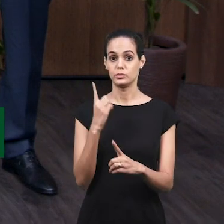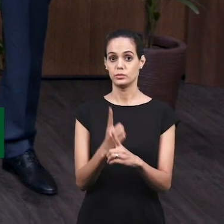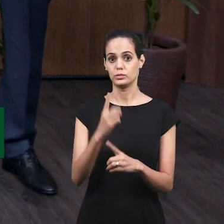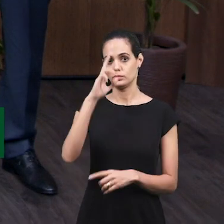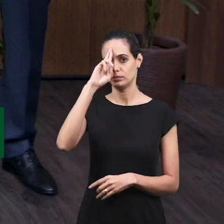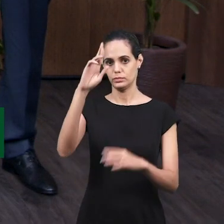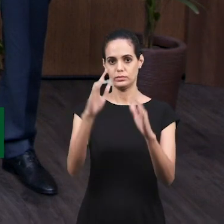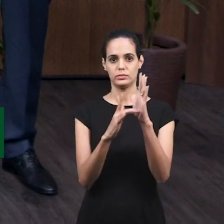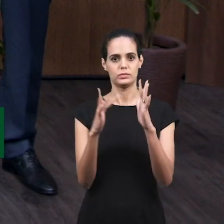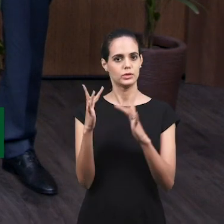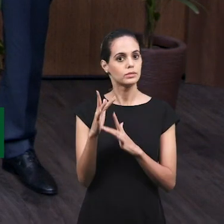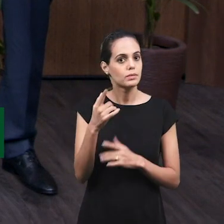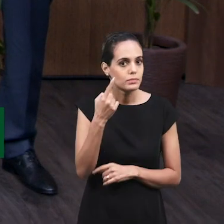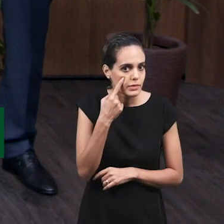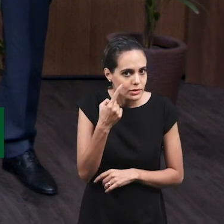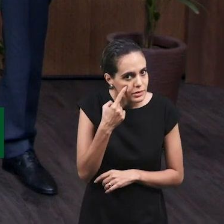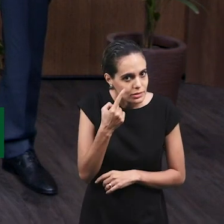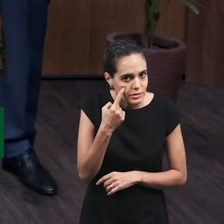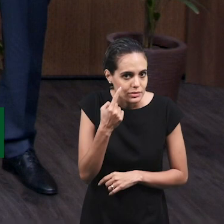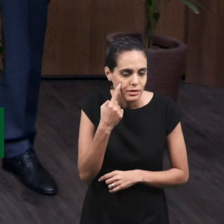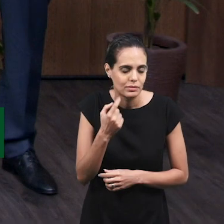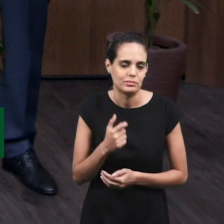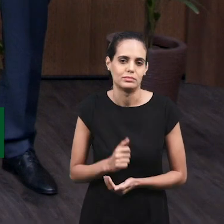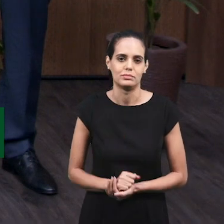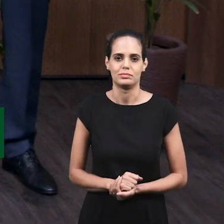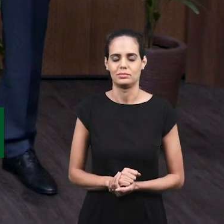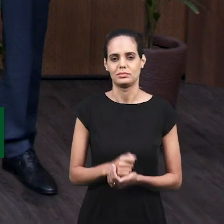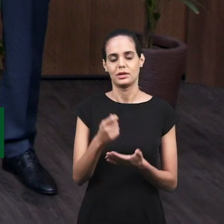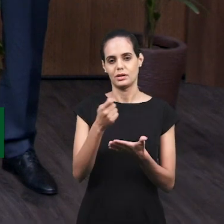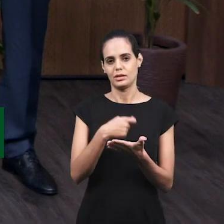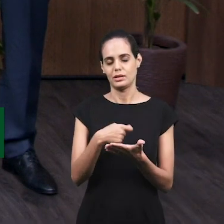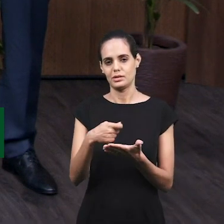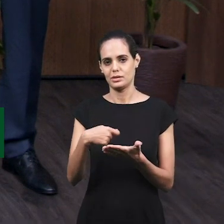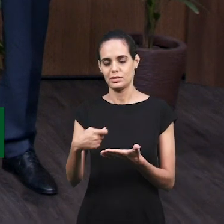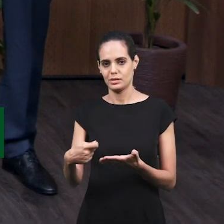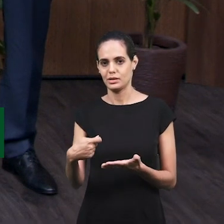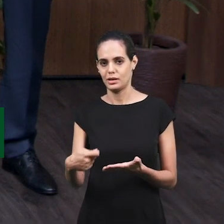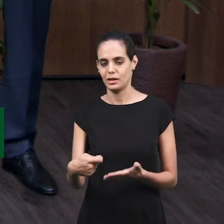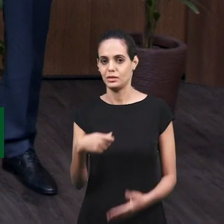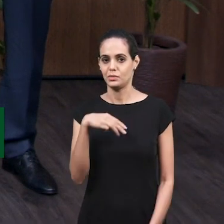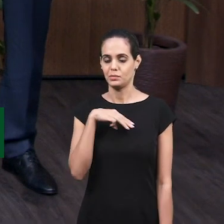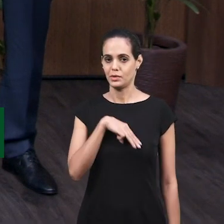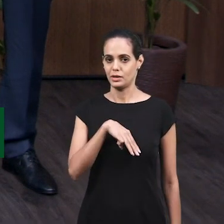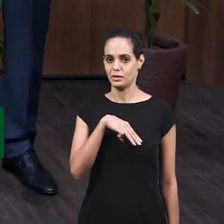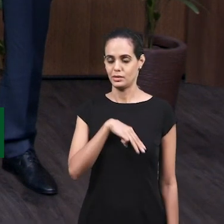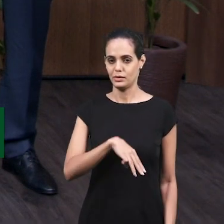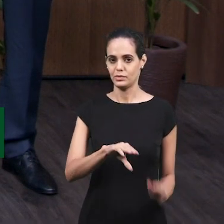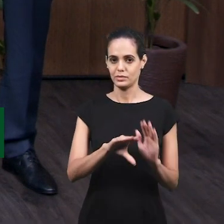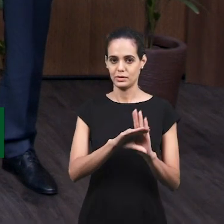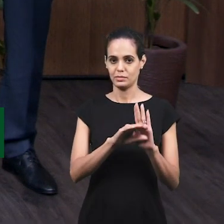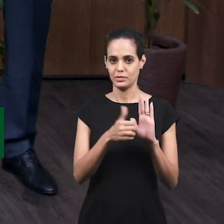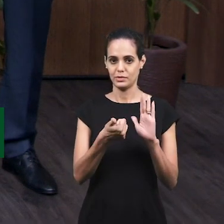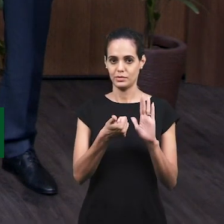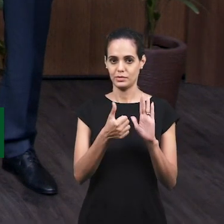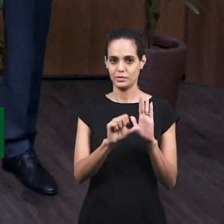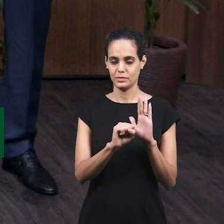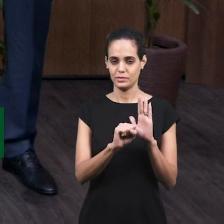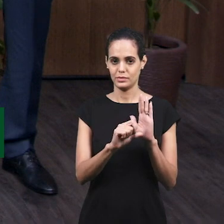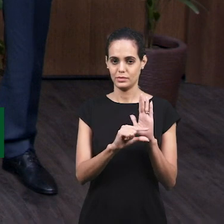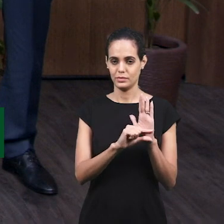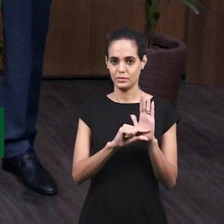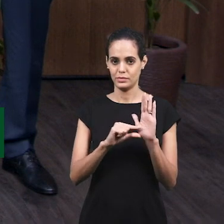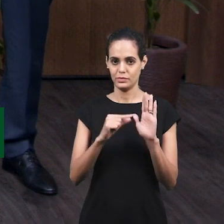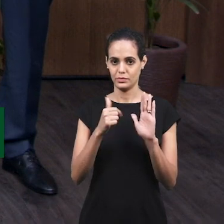Faites bien attention, enregistré en Matthieu, chapitre 18, de 21 à